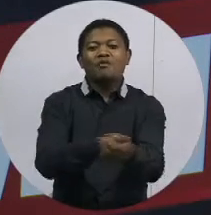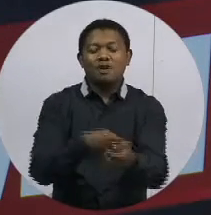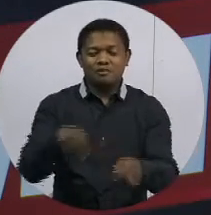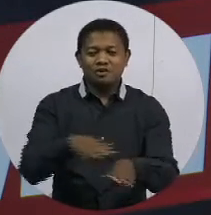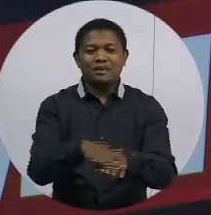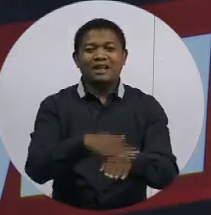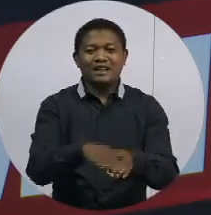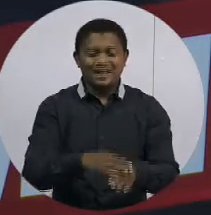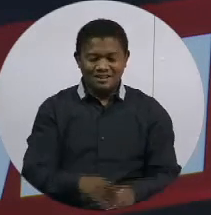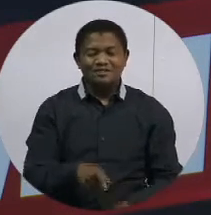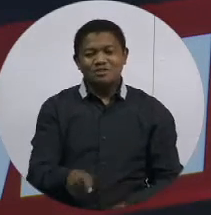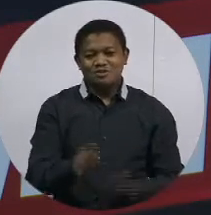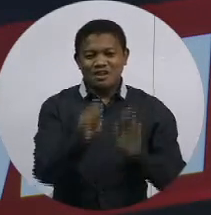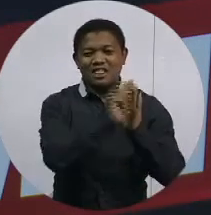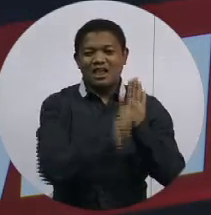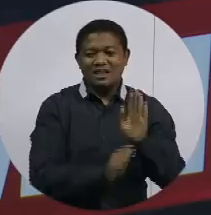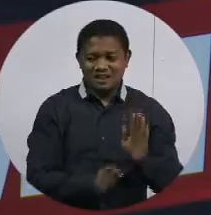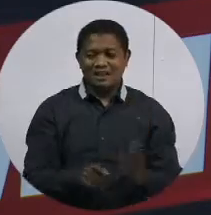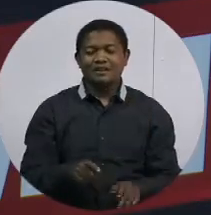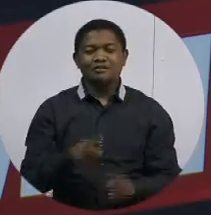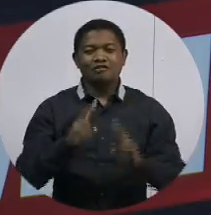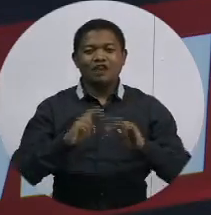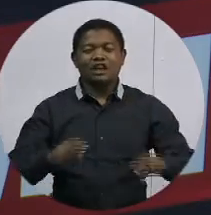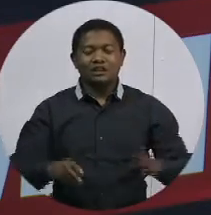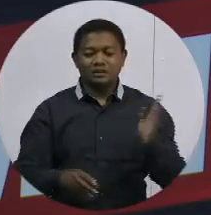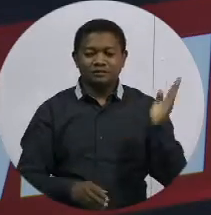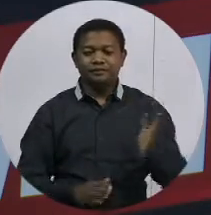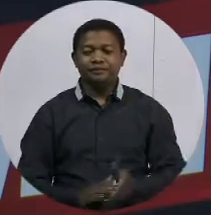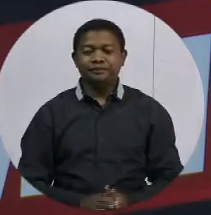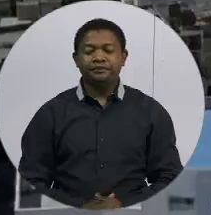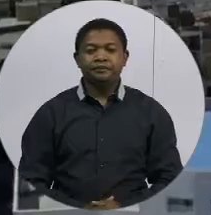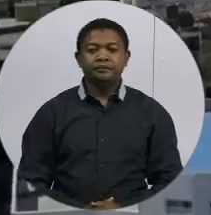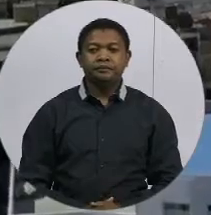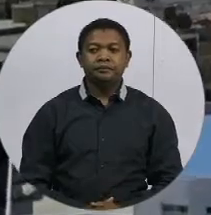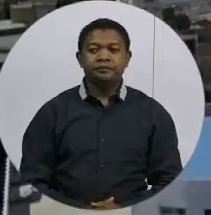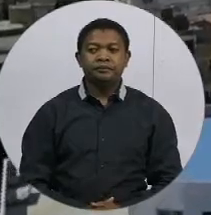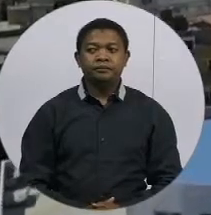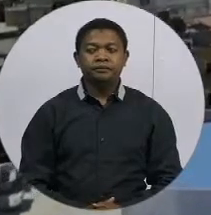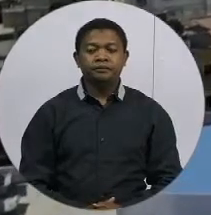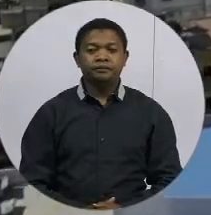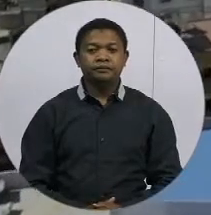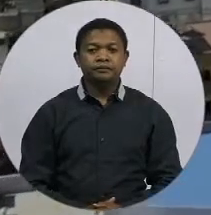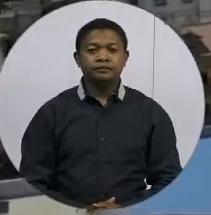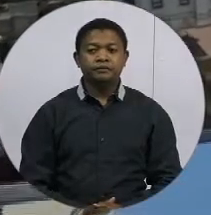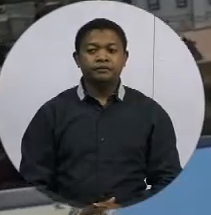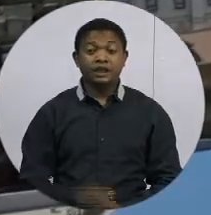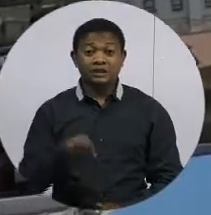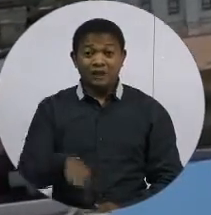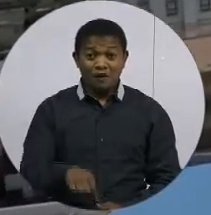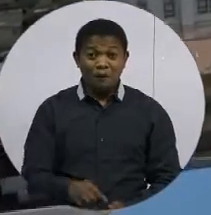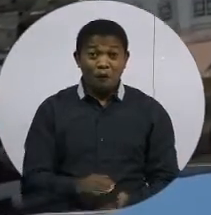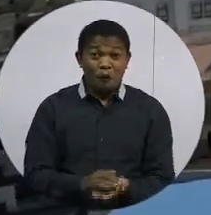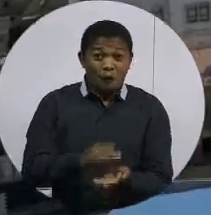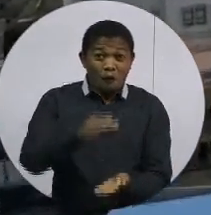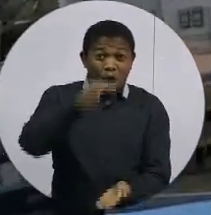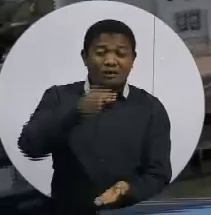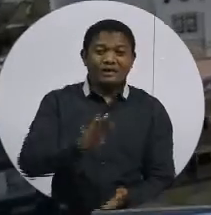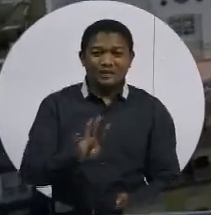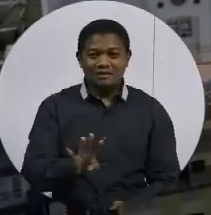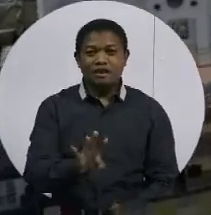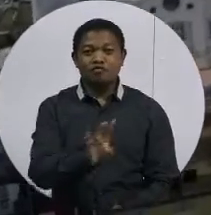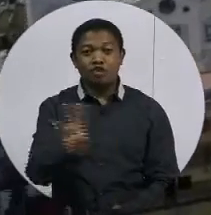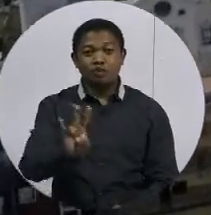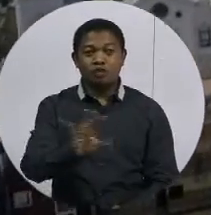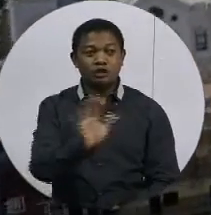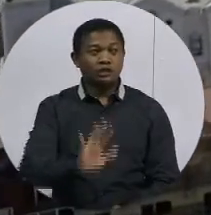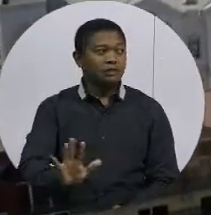ntsika avy hatrany Antsipriana izay ho tateriny Norosora Andriamanana. Tafiakatra efatra amby fitopolo sy dimanjato ireo